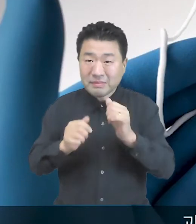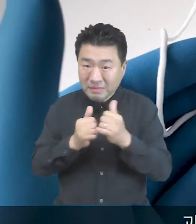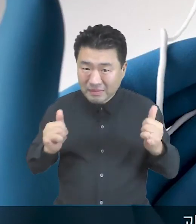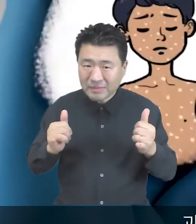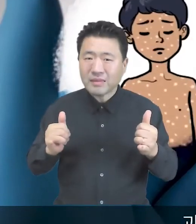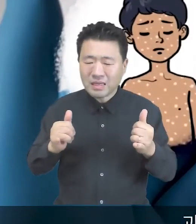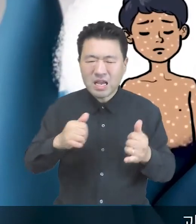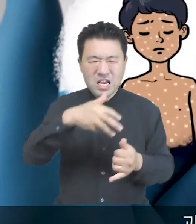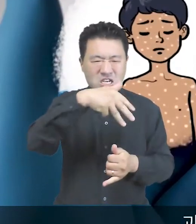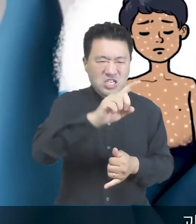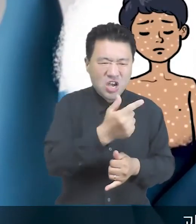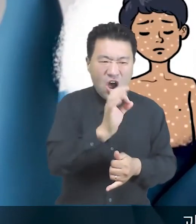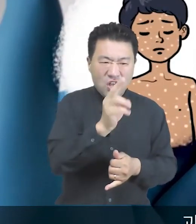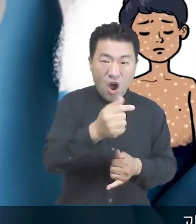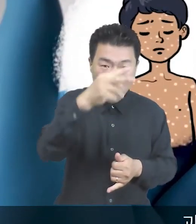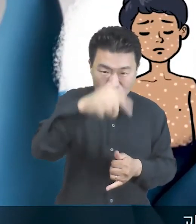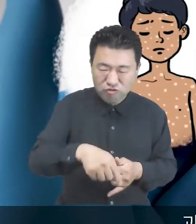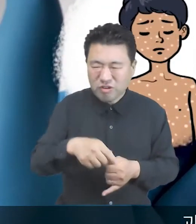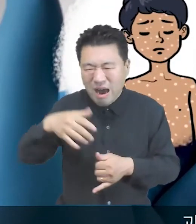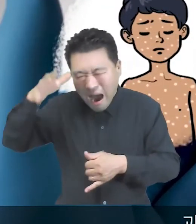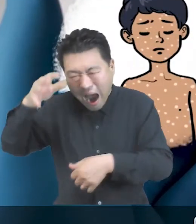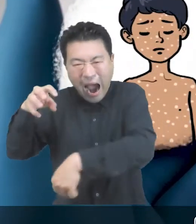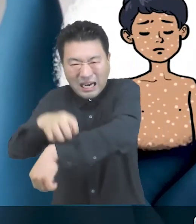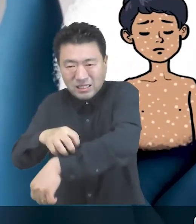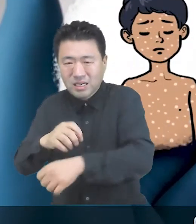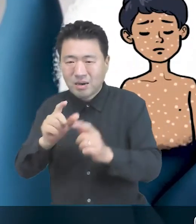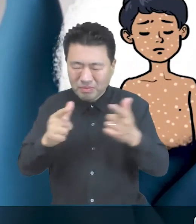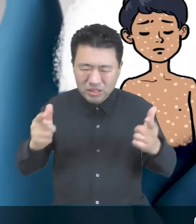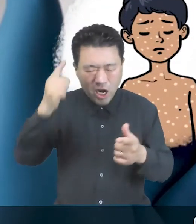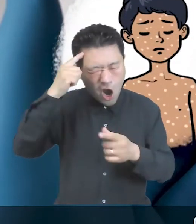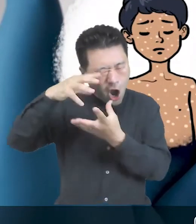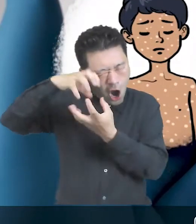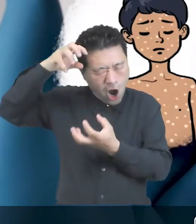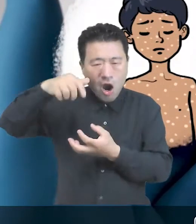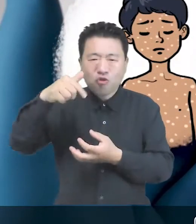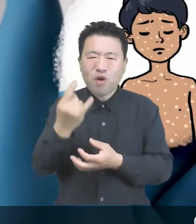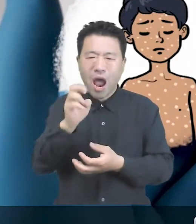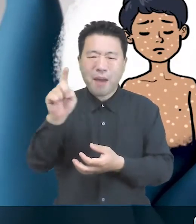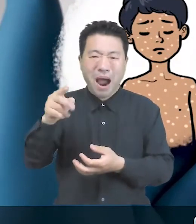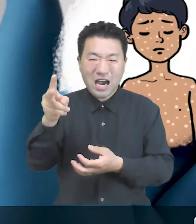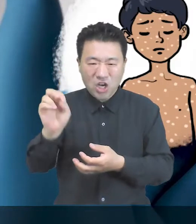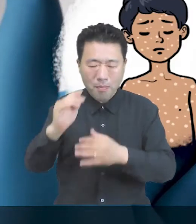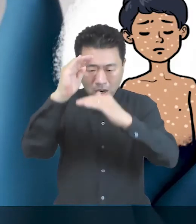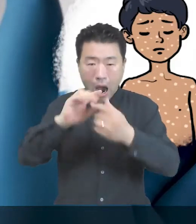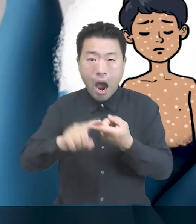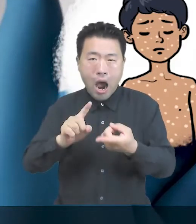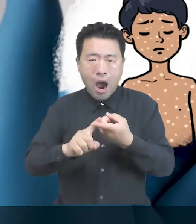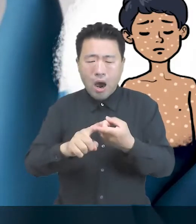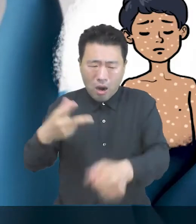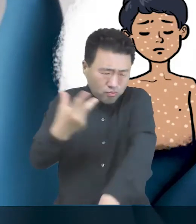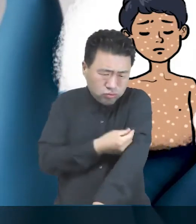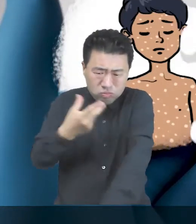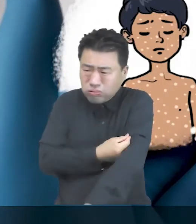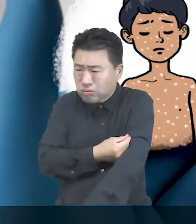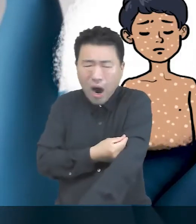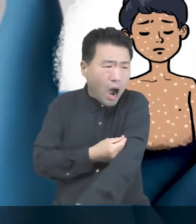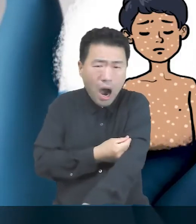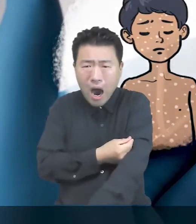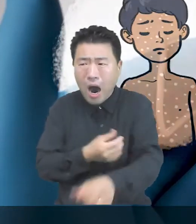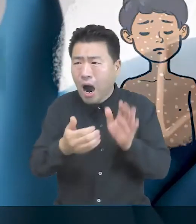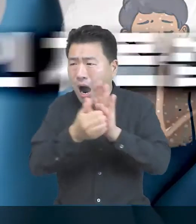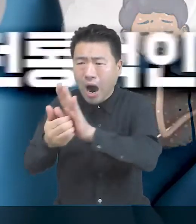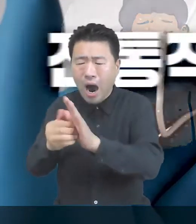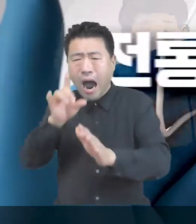과학자들은 이미 천연두, 광견병, 뇌막염과 같은 여러 질병에 대한 백신을 연구하고 있었지만 유행병을 막을 백신은